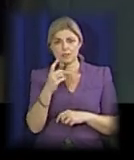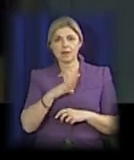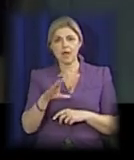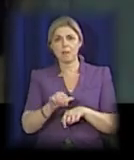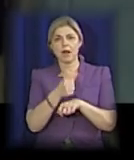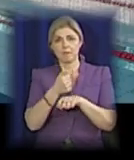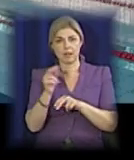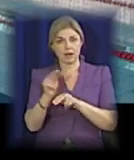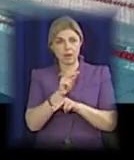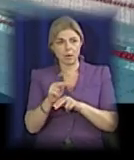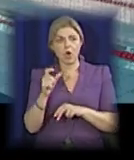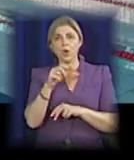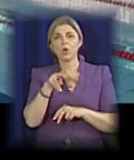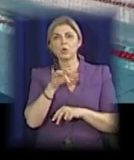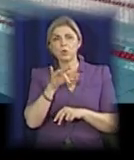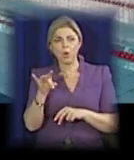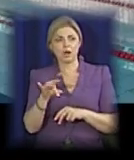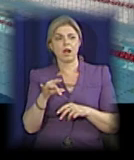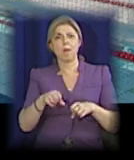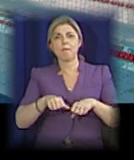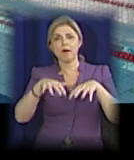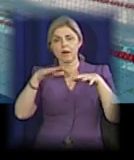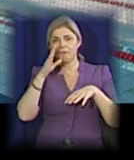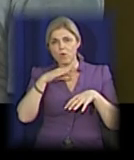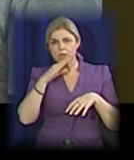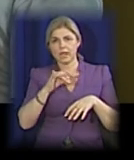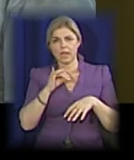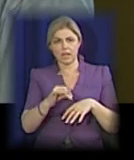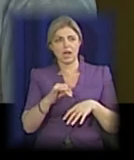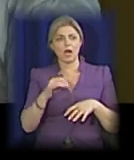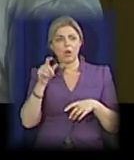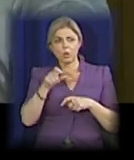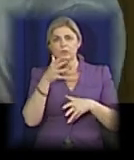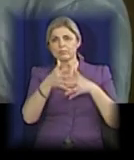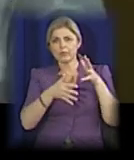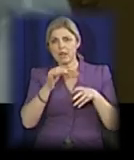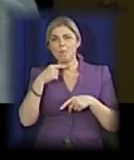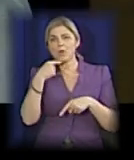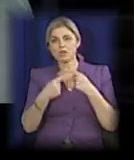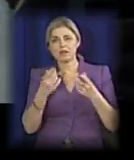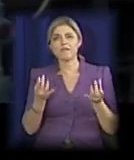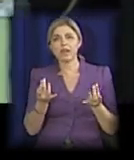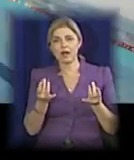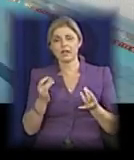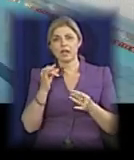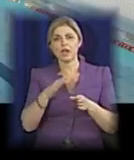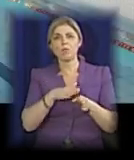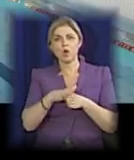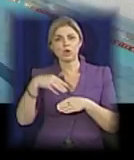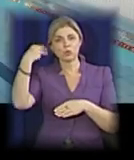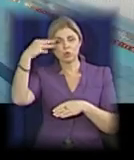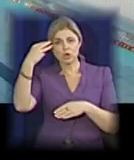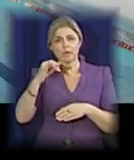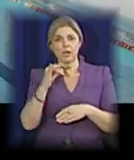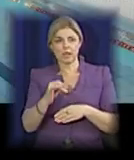капітального ремонту. Хлоровані пари води, агресивне середовище, як і постійна вологість, перекриття душових, дах та сама